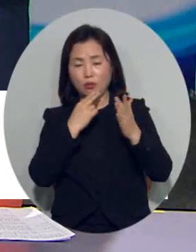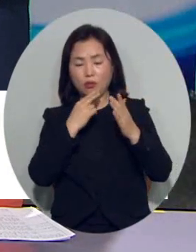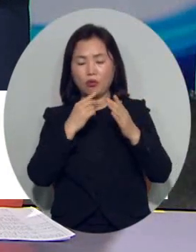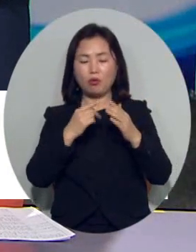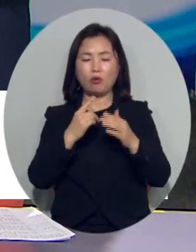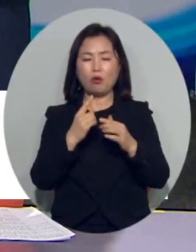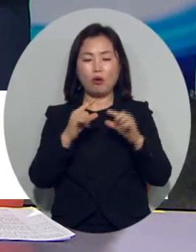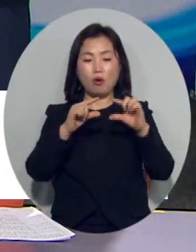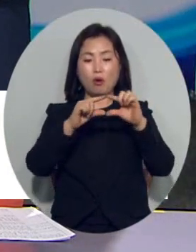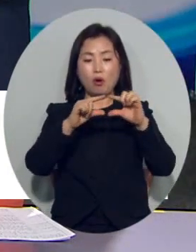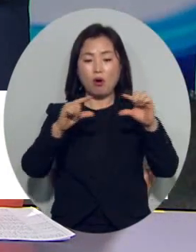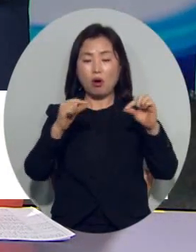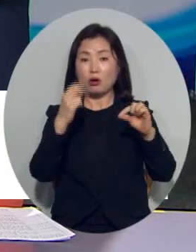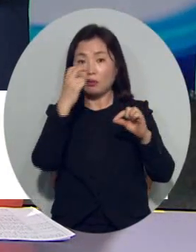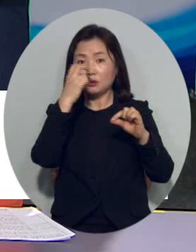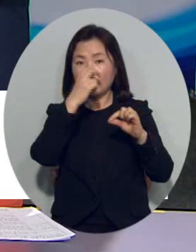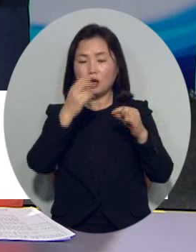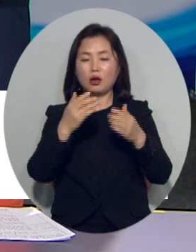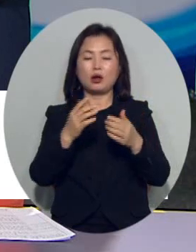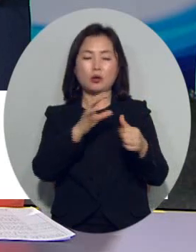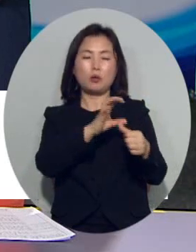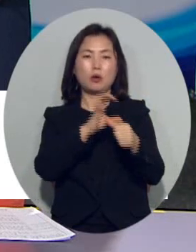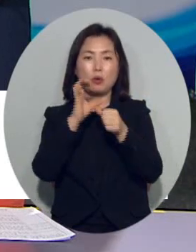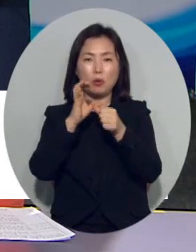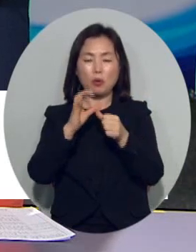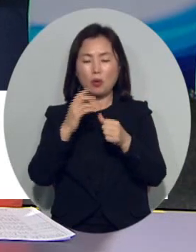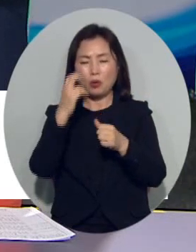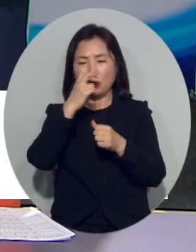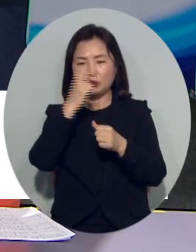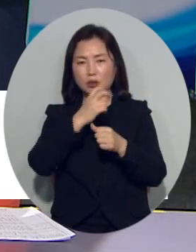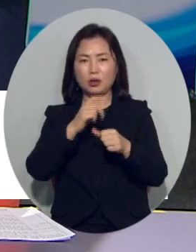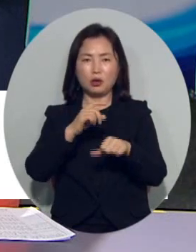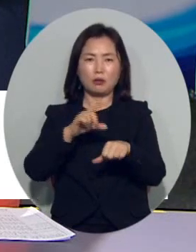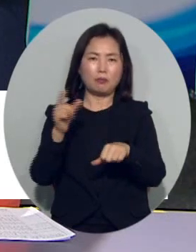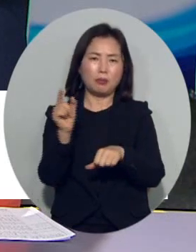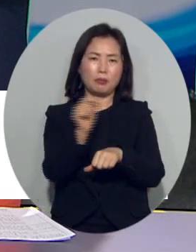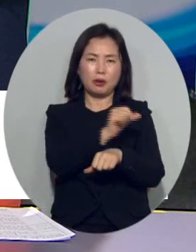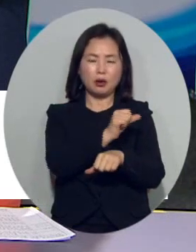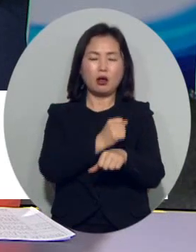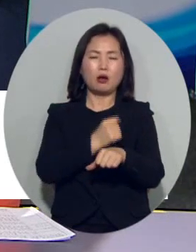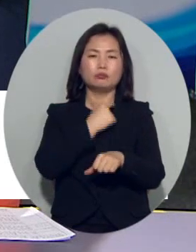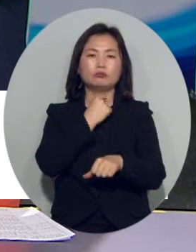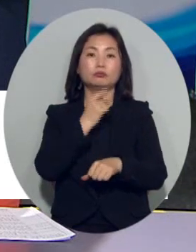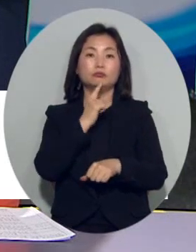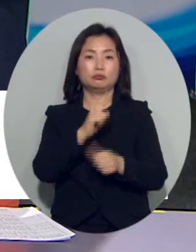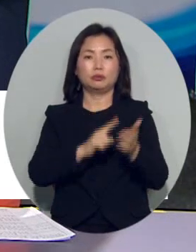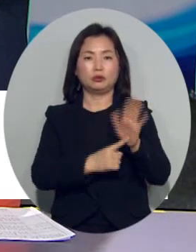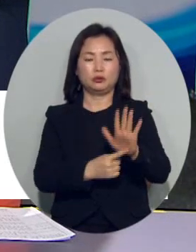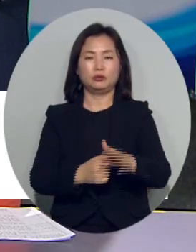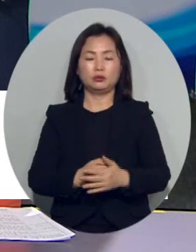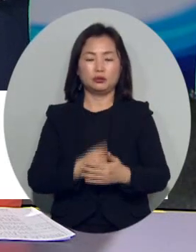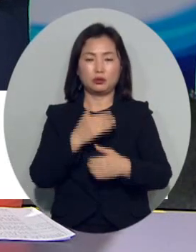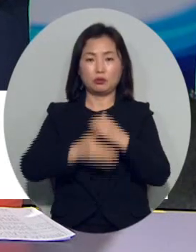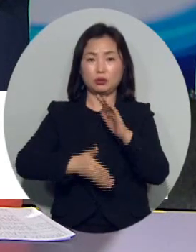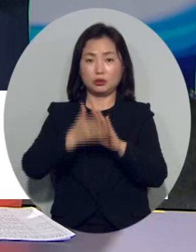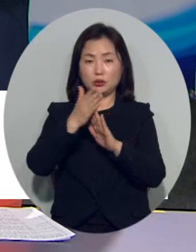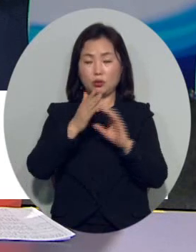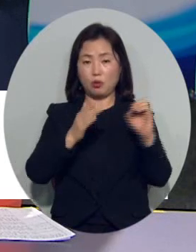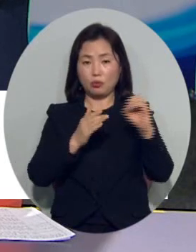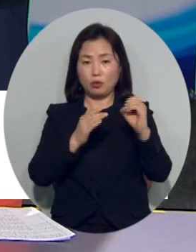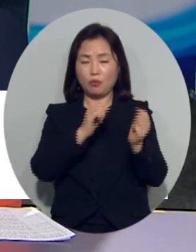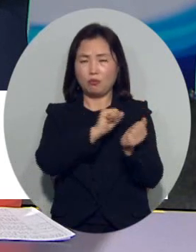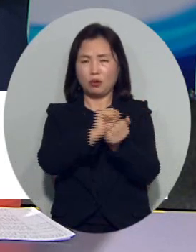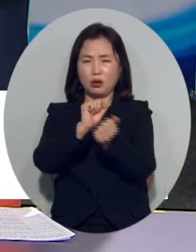검사, 즉 자가 검사 키트를 활용해 진단 검사 속도를 높이겠다고 발표했습니다. 대구시도